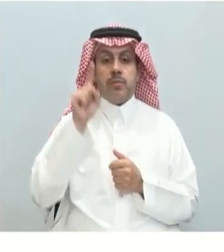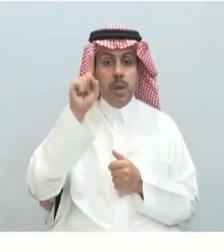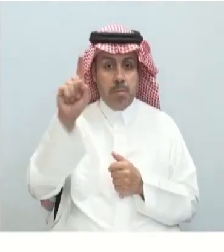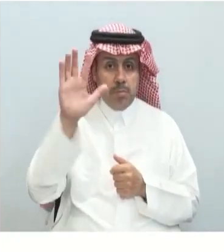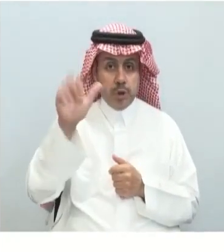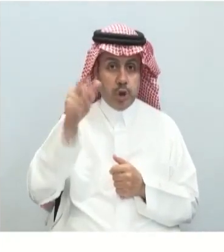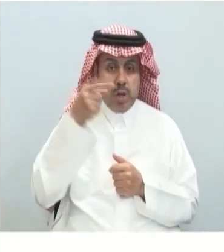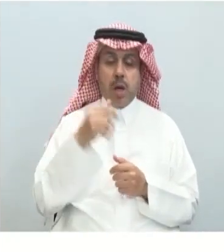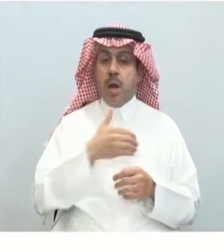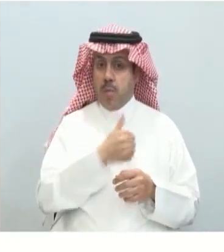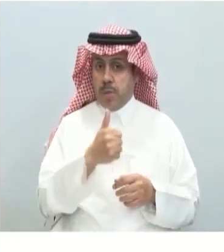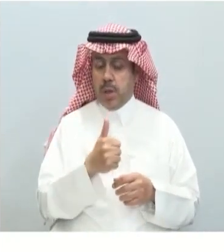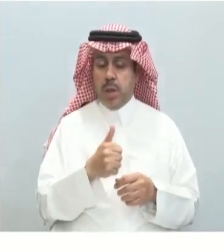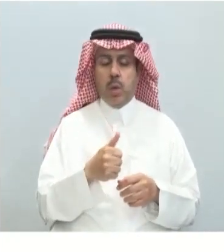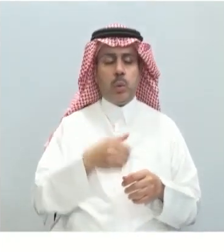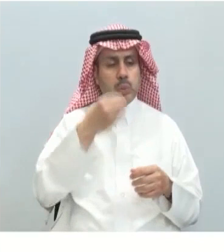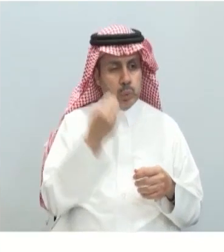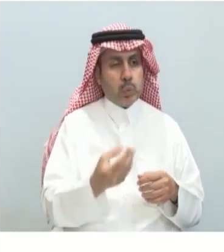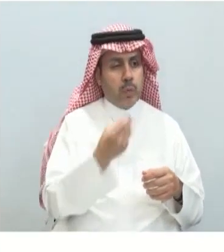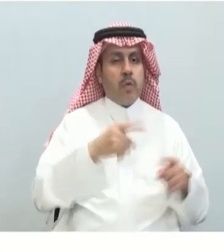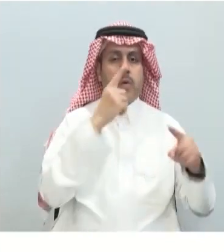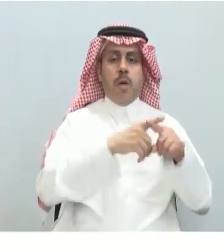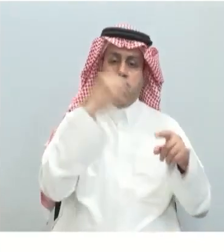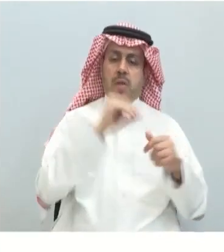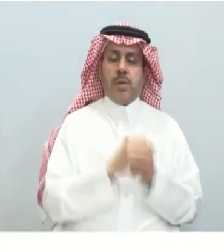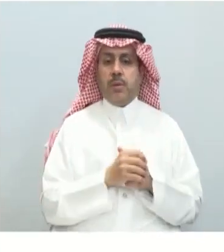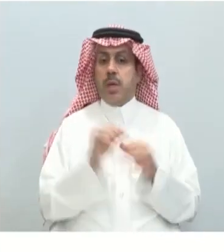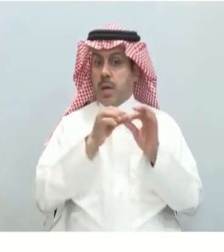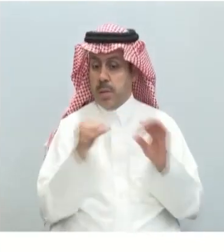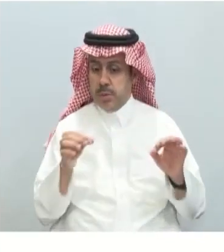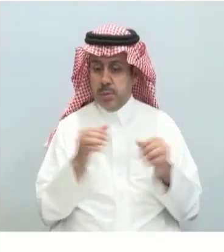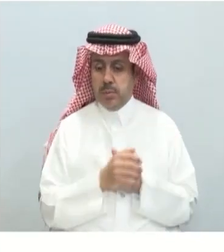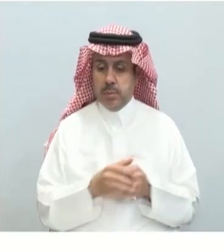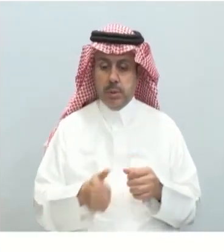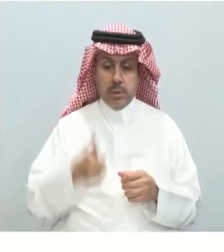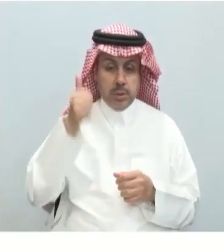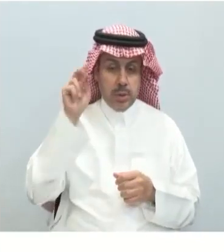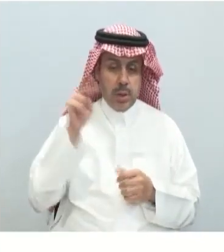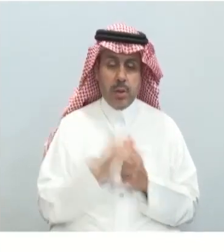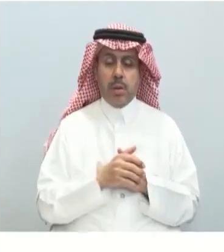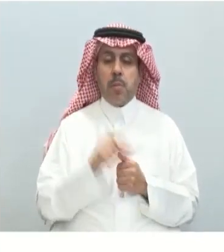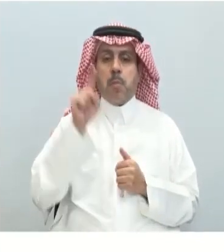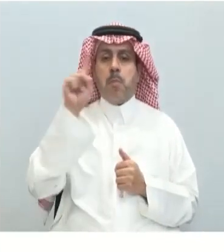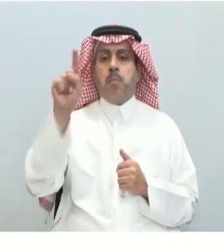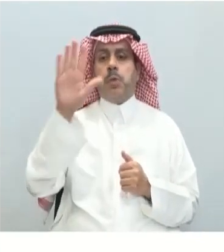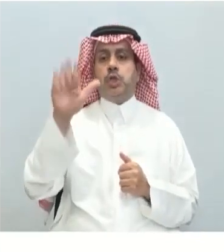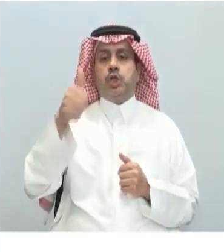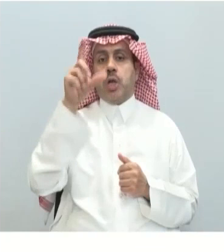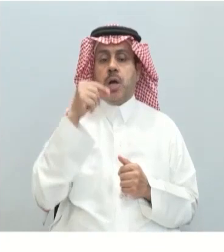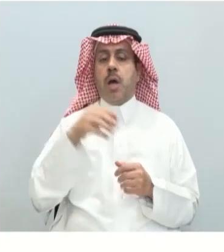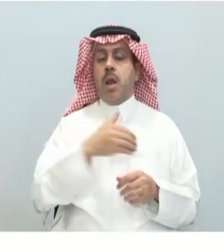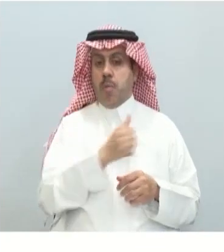ومزيد تهديد للمكذبين اذا الرابط هو التاكيد على البشاره للمؤمنين والتاكيد